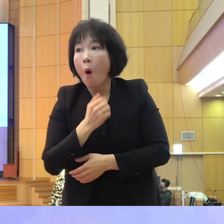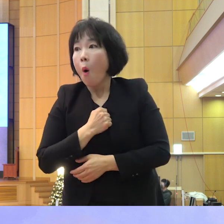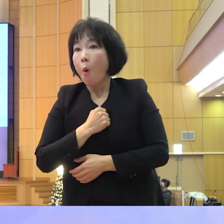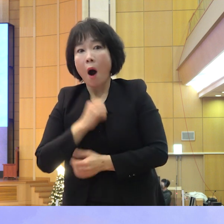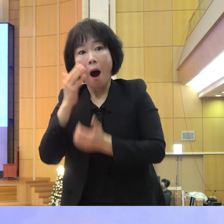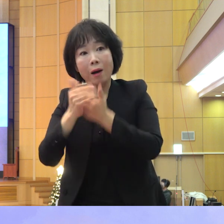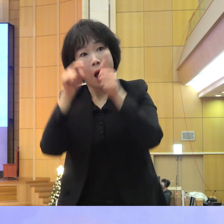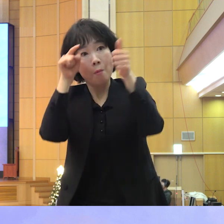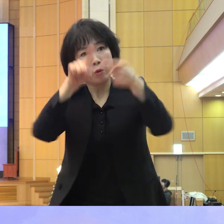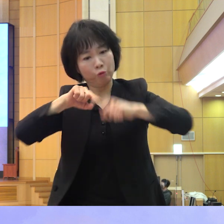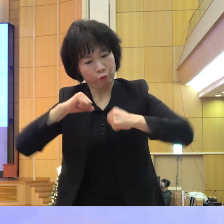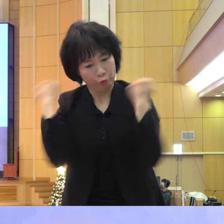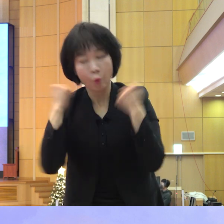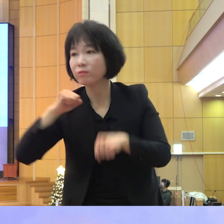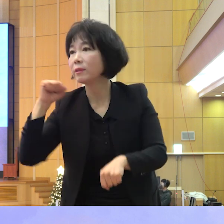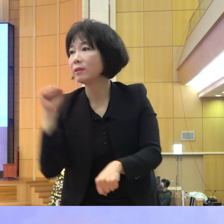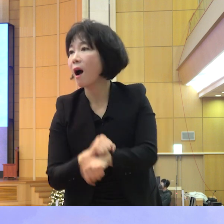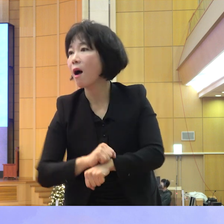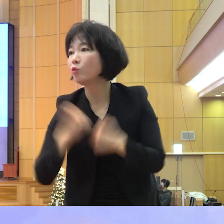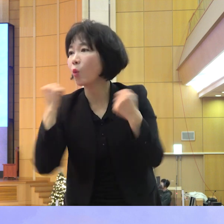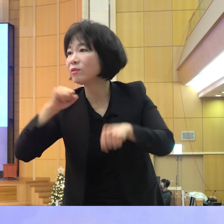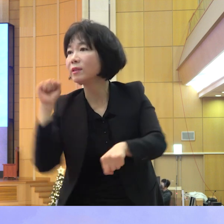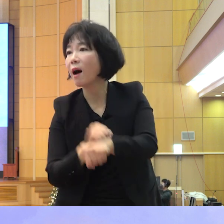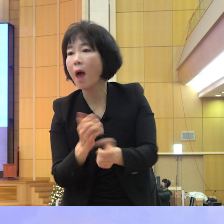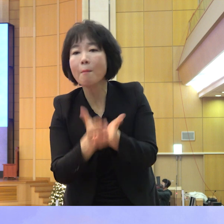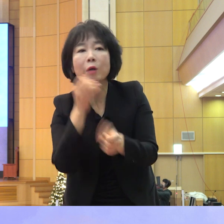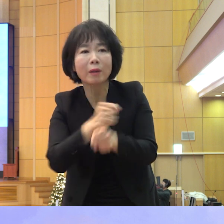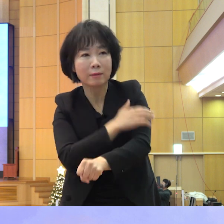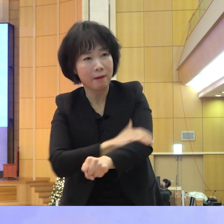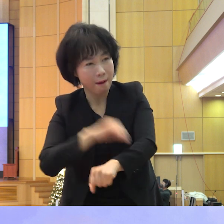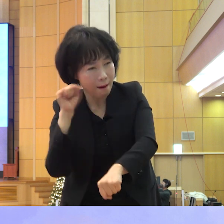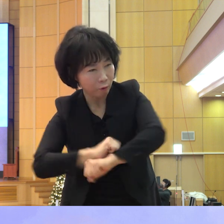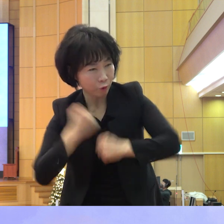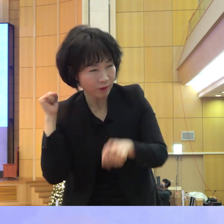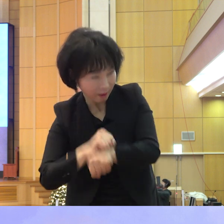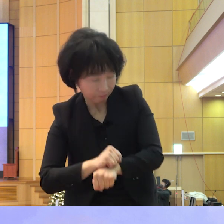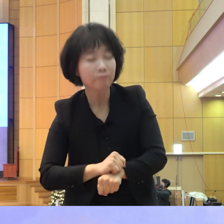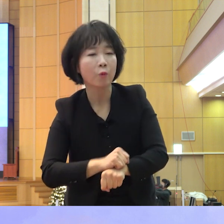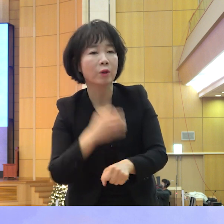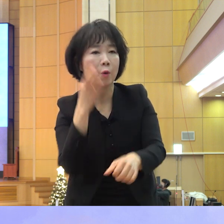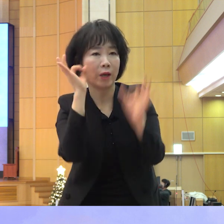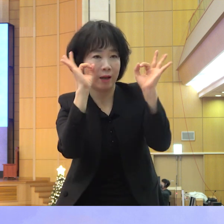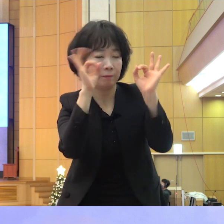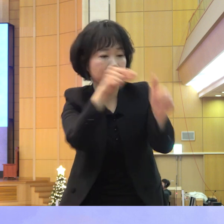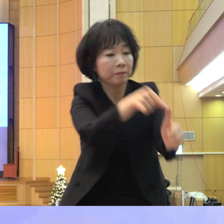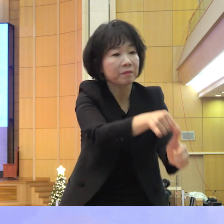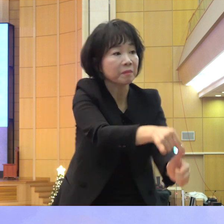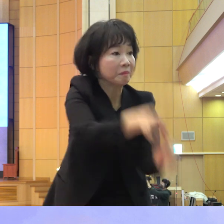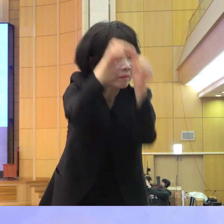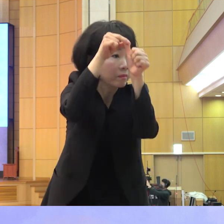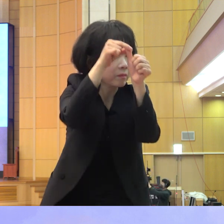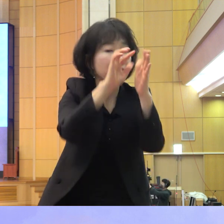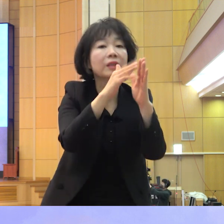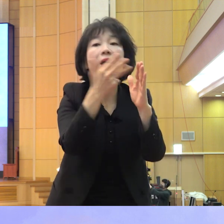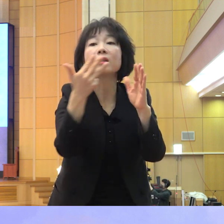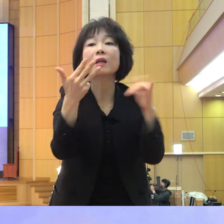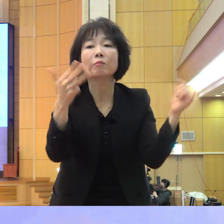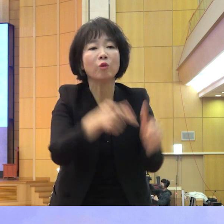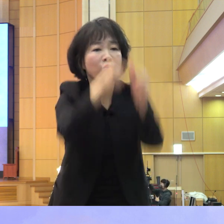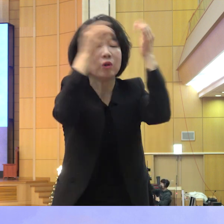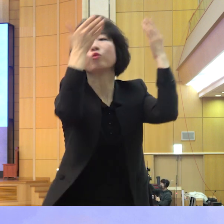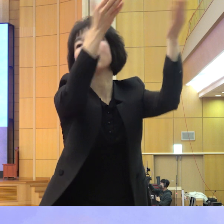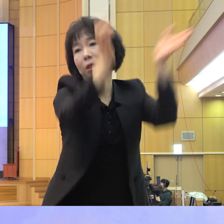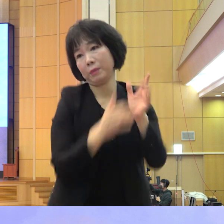미리미리 하나님이 방주를 만들게 하고 구원받게 한 것은, 노아와 노아의 가족들은 세상이 죄악